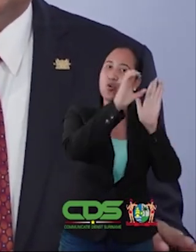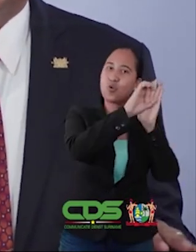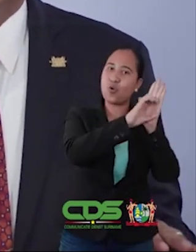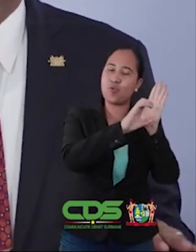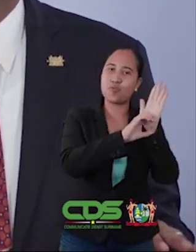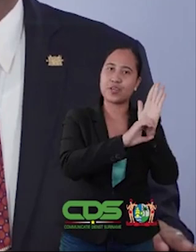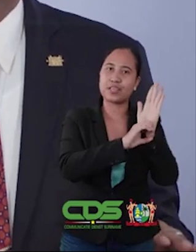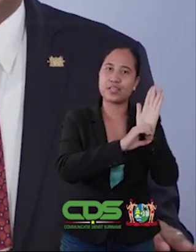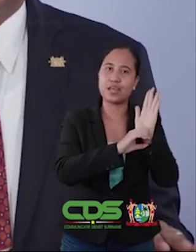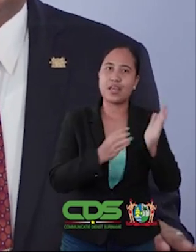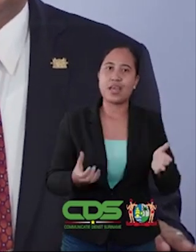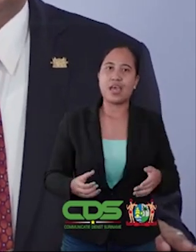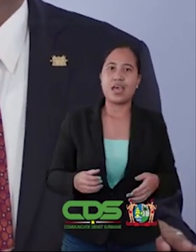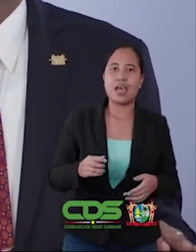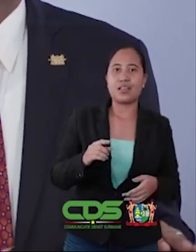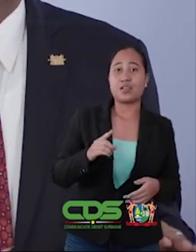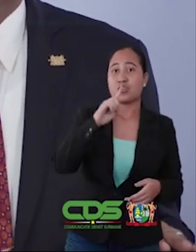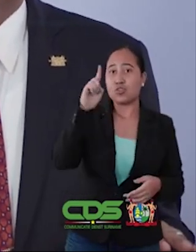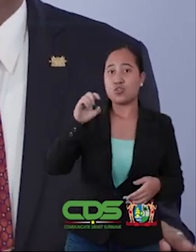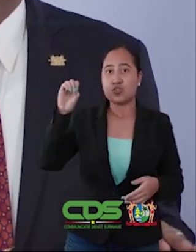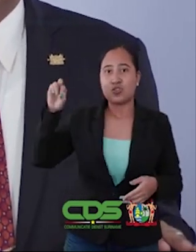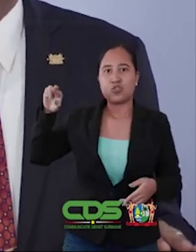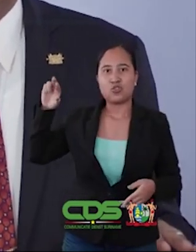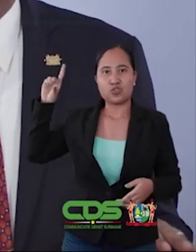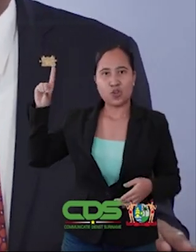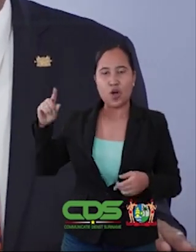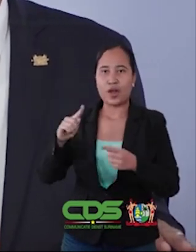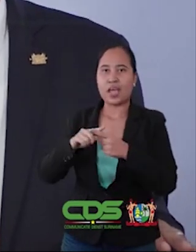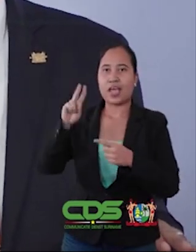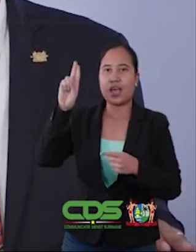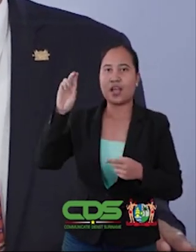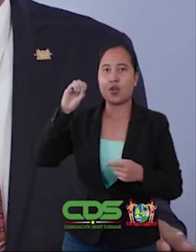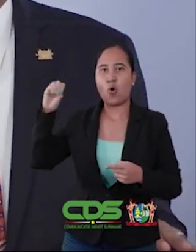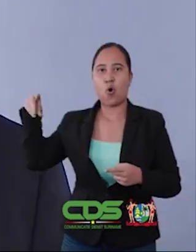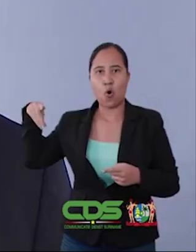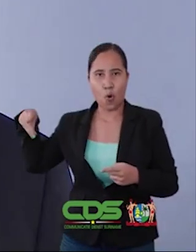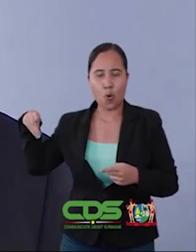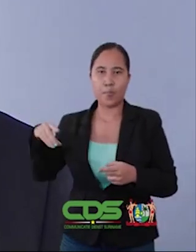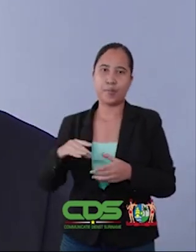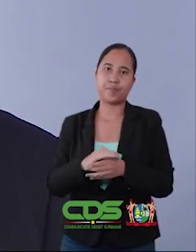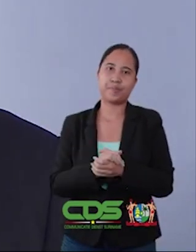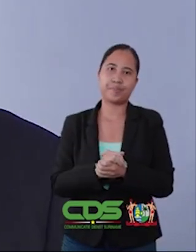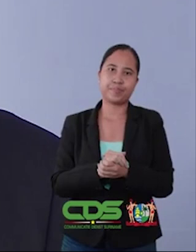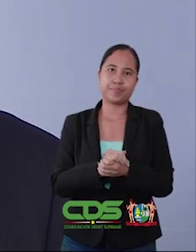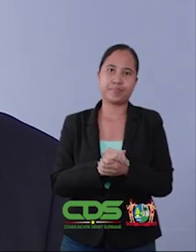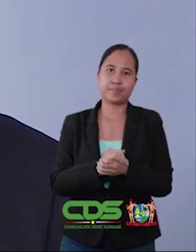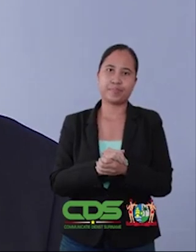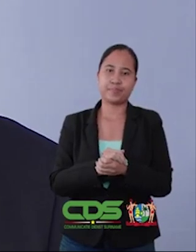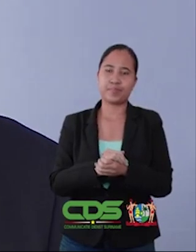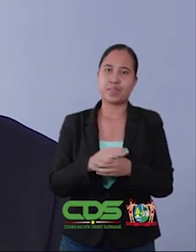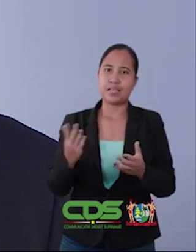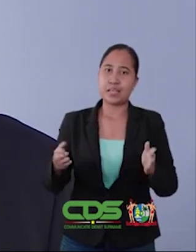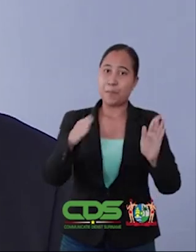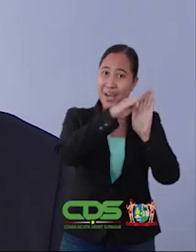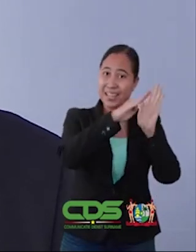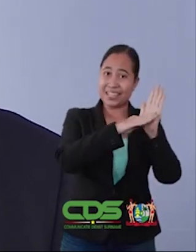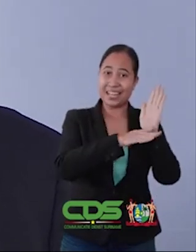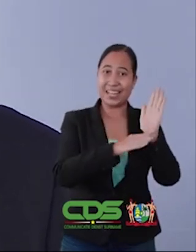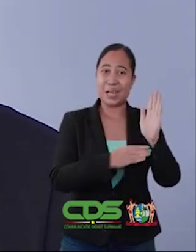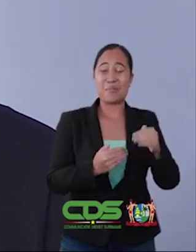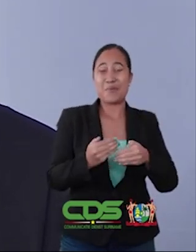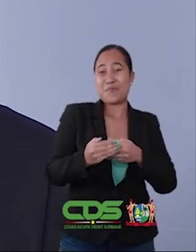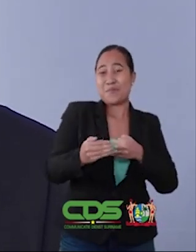na doorlichting van zorg en hoop door eventueel casas. Vernoemde maatregelen hebben verstrekkende